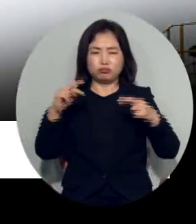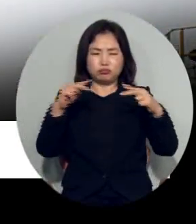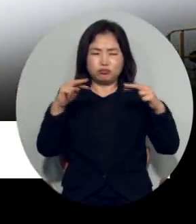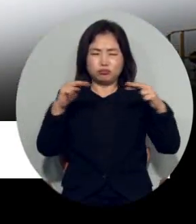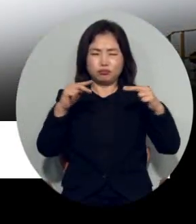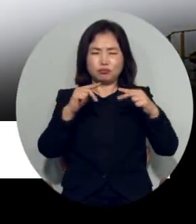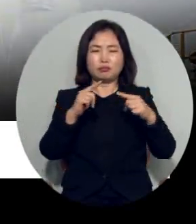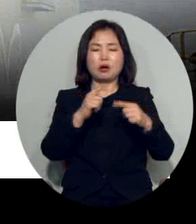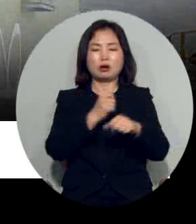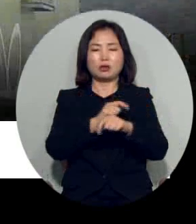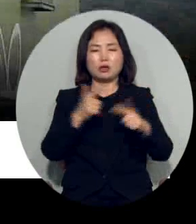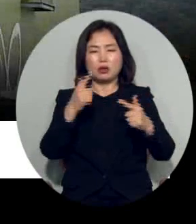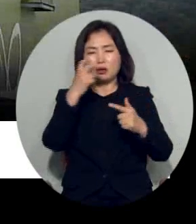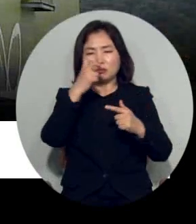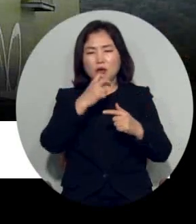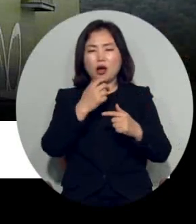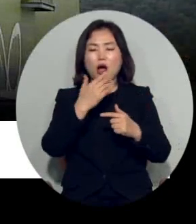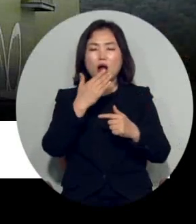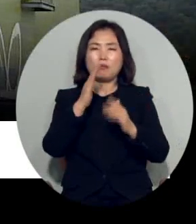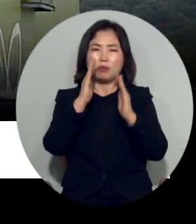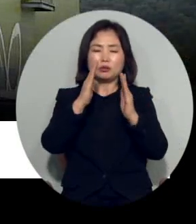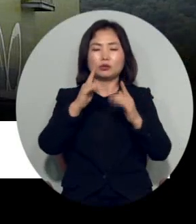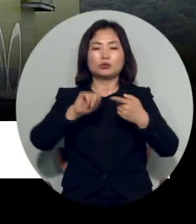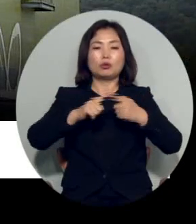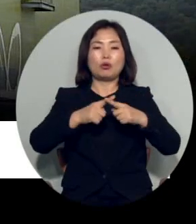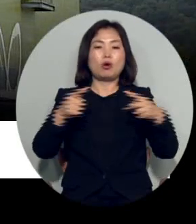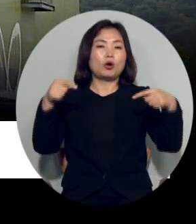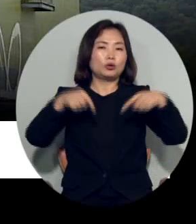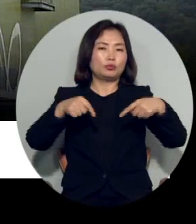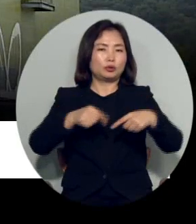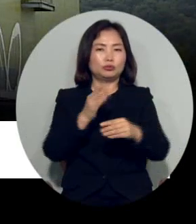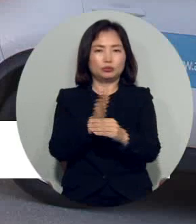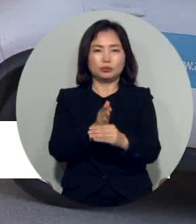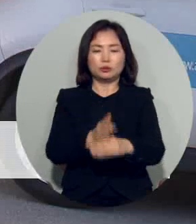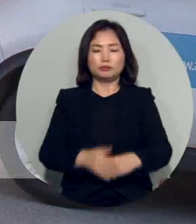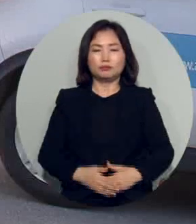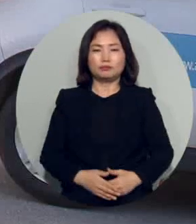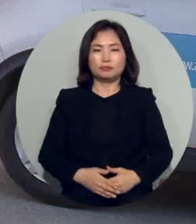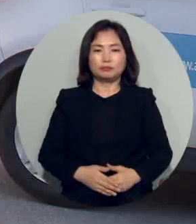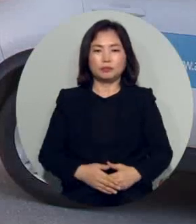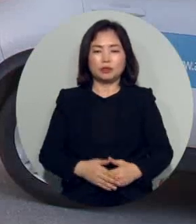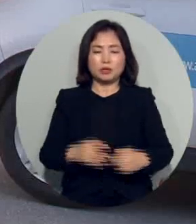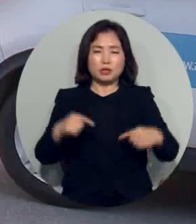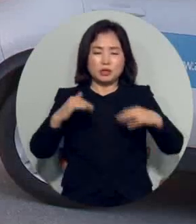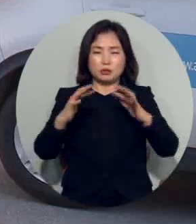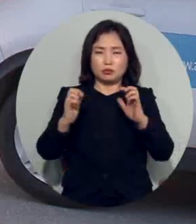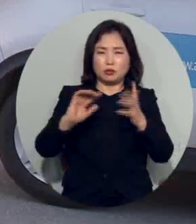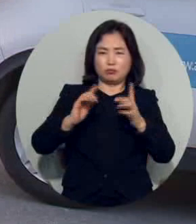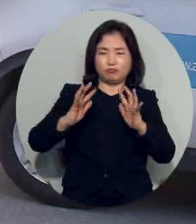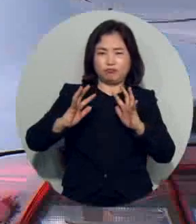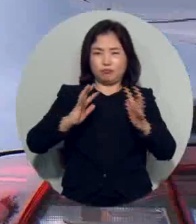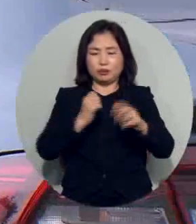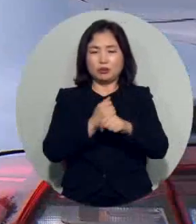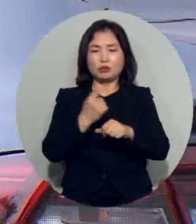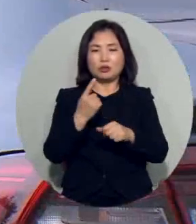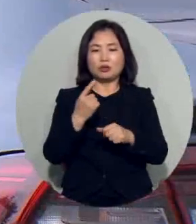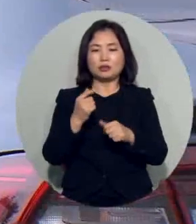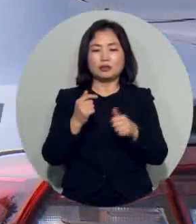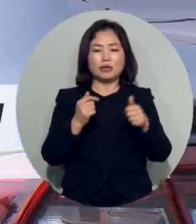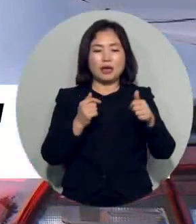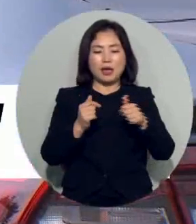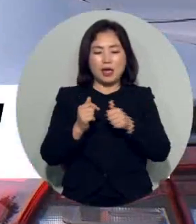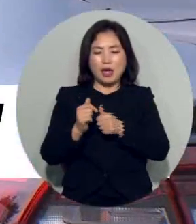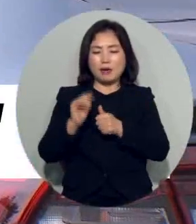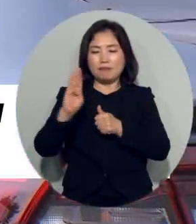뭐 상대방이 작금 짐 가능한 방향 5 5 13층 있어 귄 대치 상황 끝에 어제 이들 업체는 3자